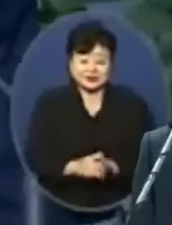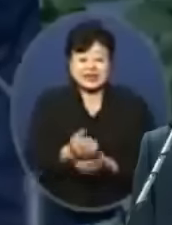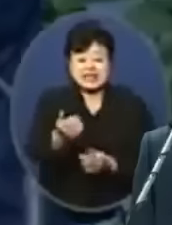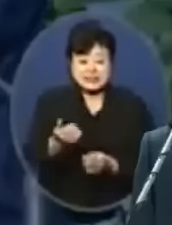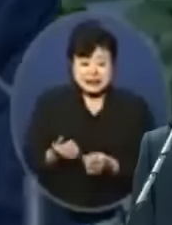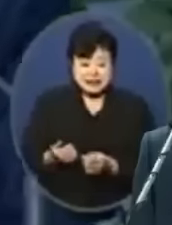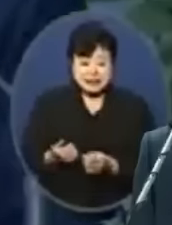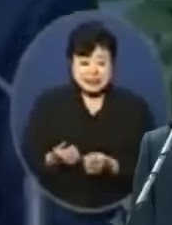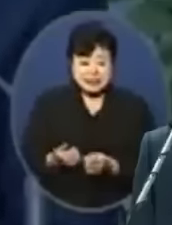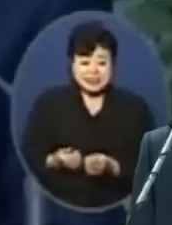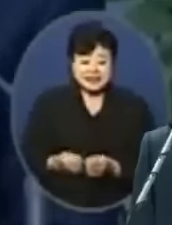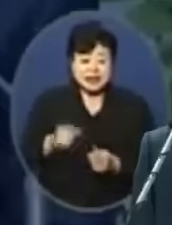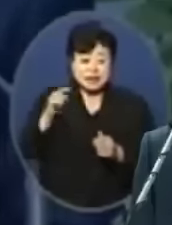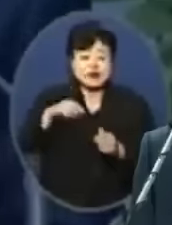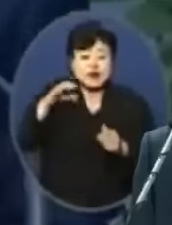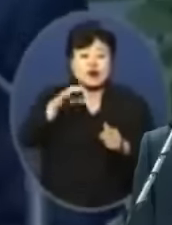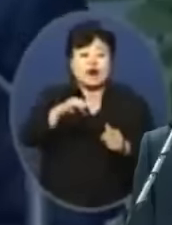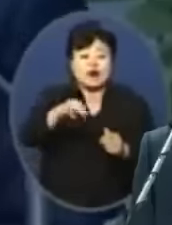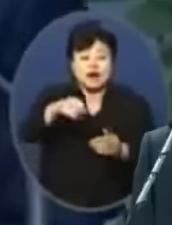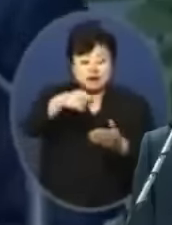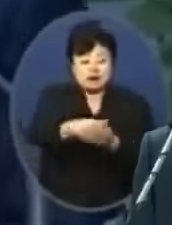이미 택했다는 것입니다.